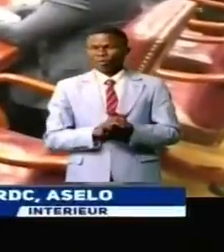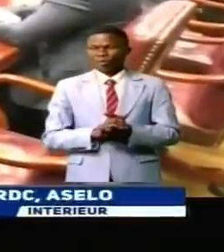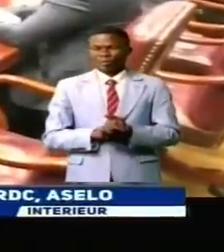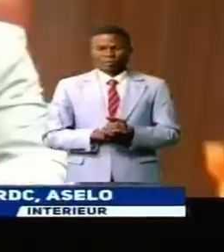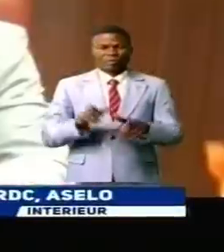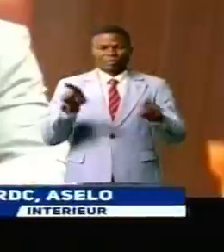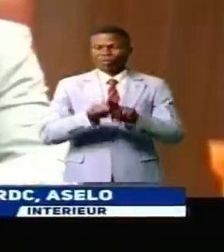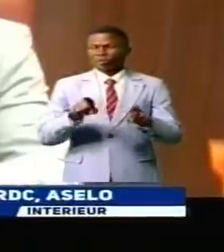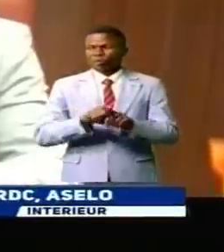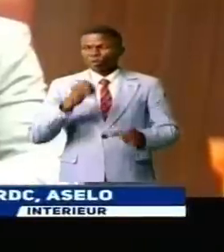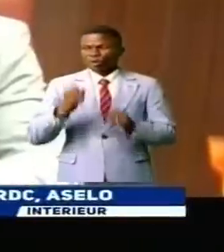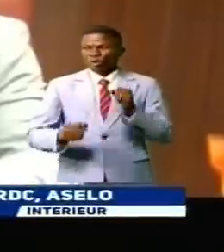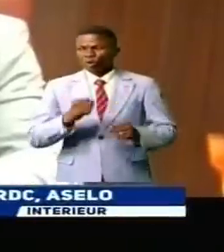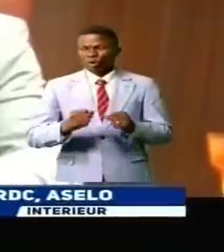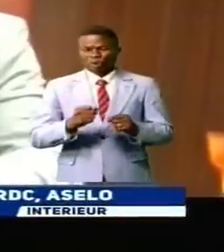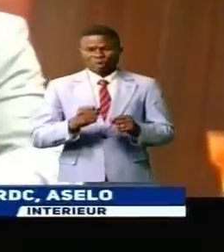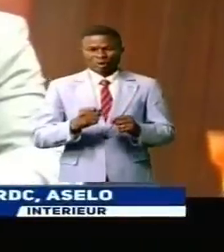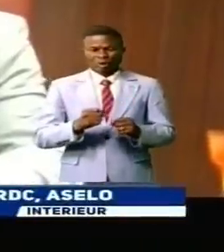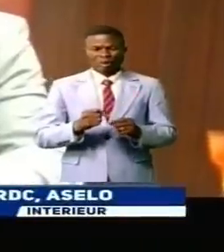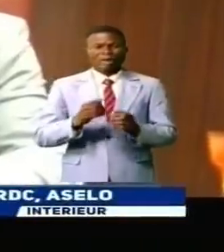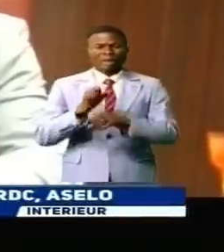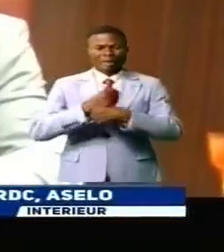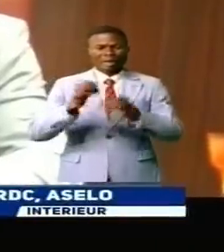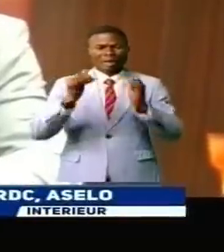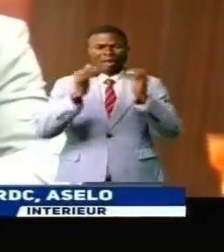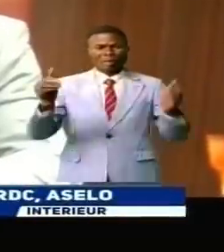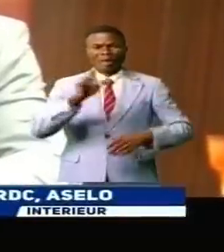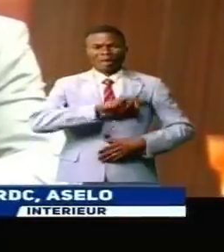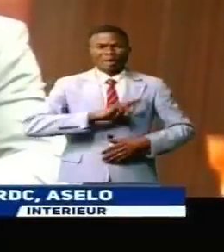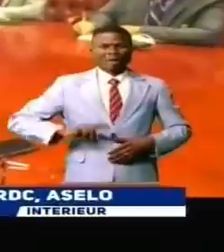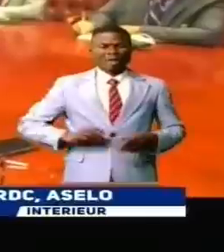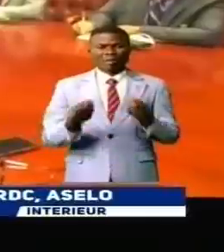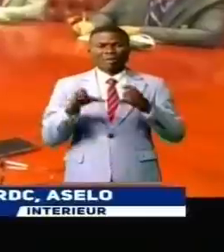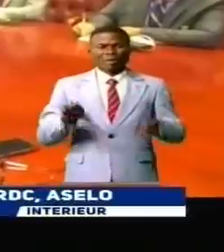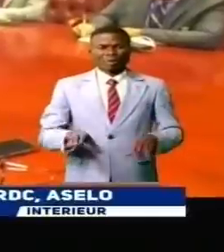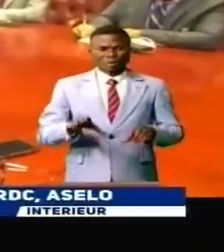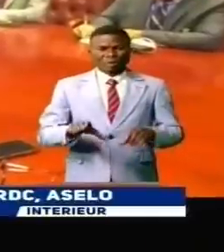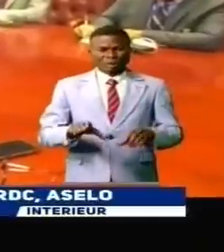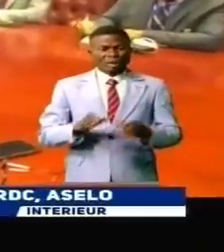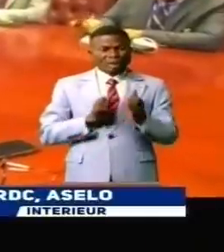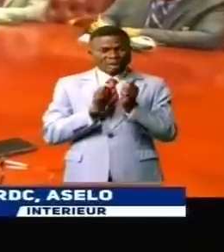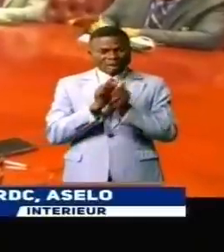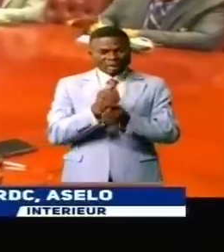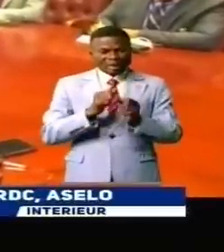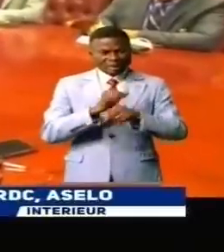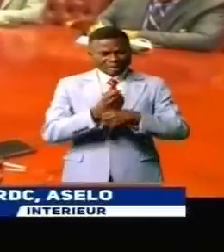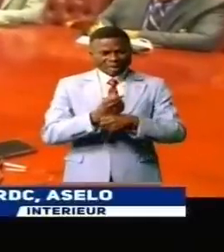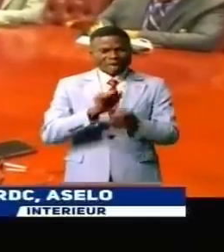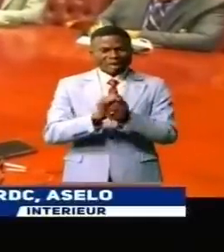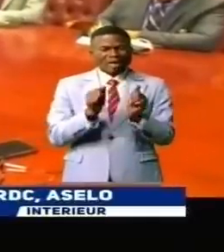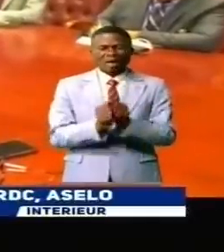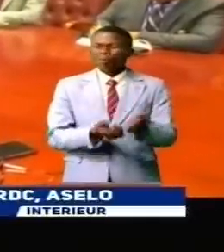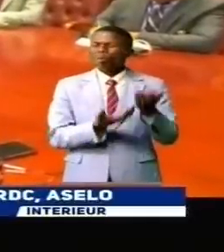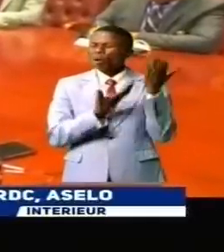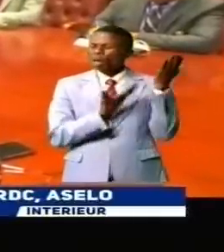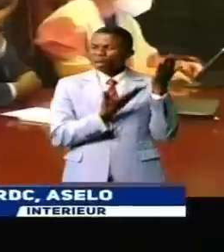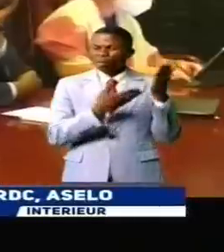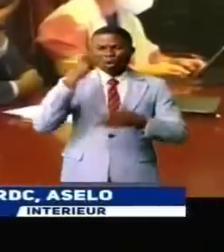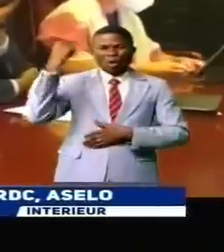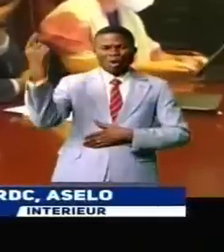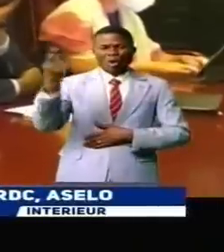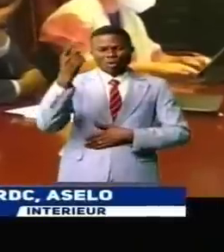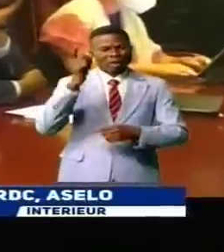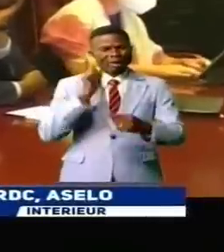Parallèlement aux efforts en cours pour établir la paix en République démocratique du Congo, qui constitue l'une des situations humanitaires complexes